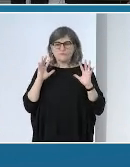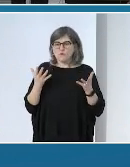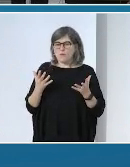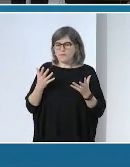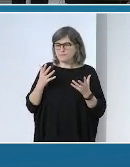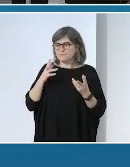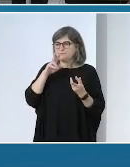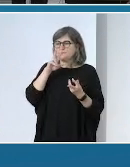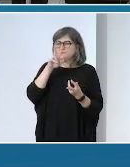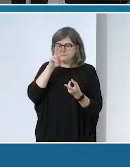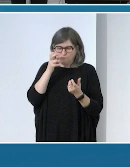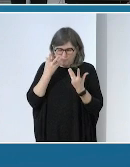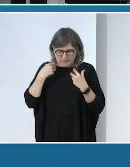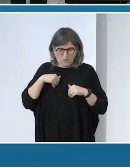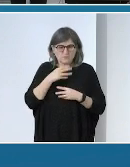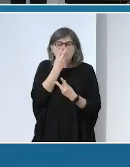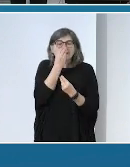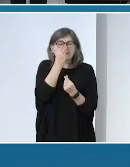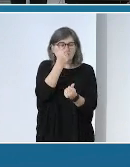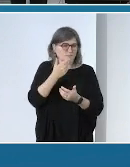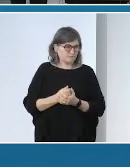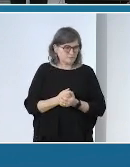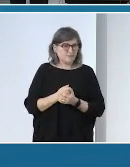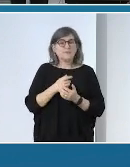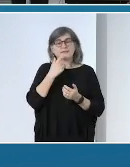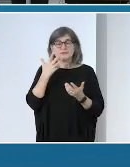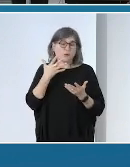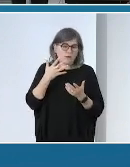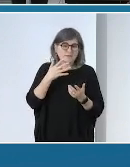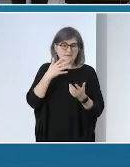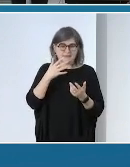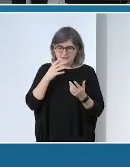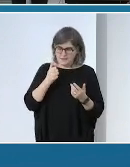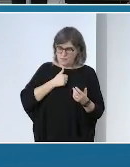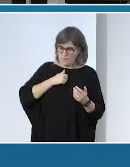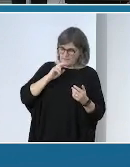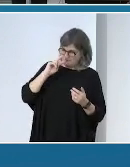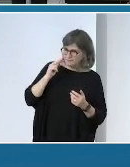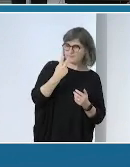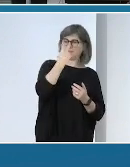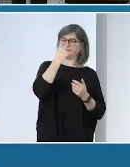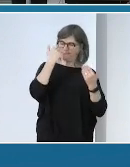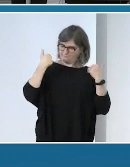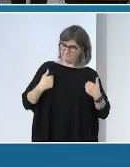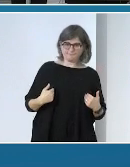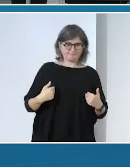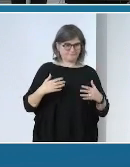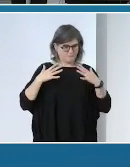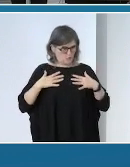Alors, la proprioception, c'est quoi? C'est la perception de soi-même, consciente ou